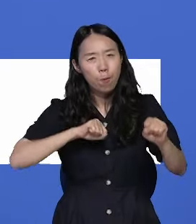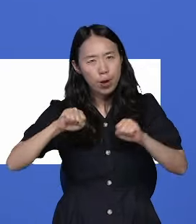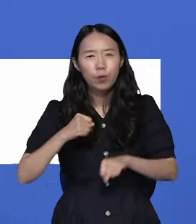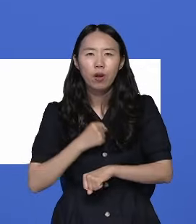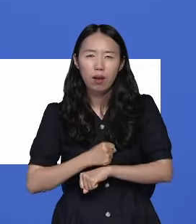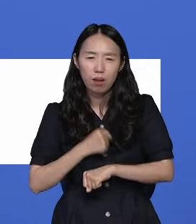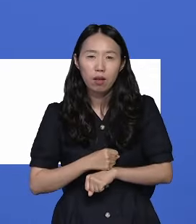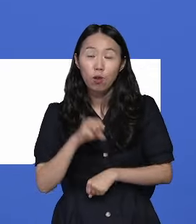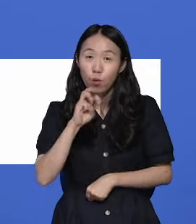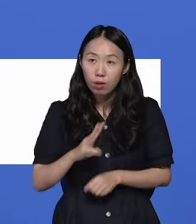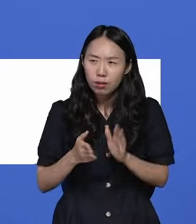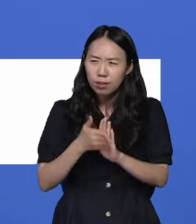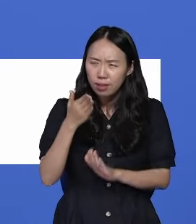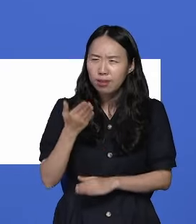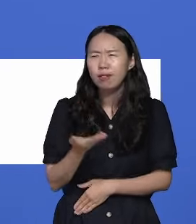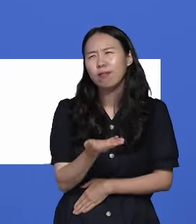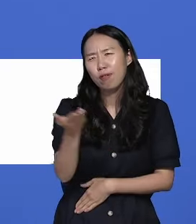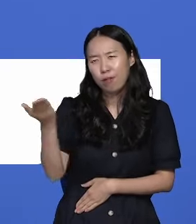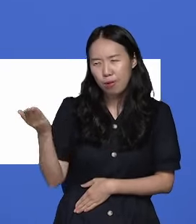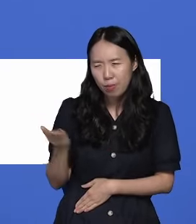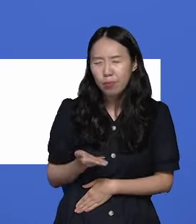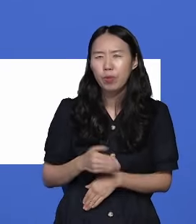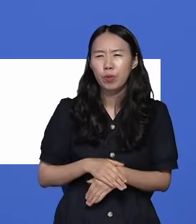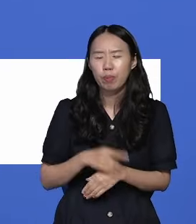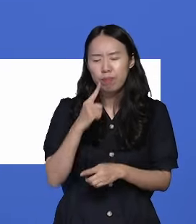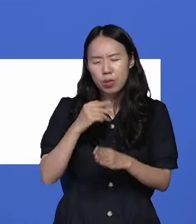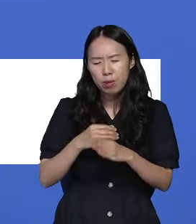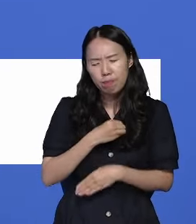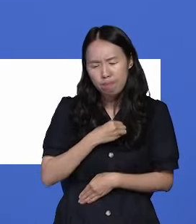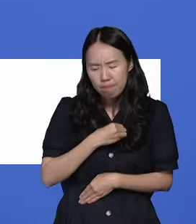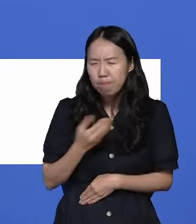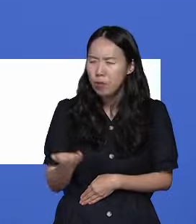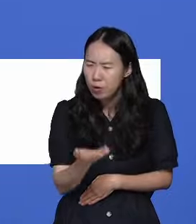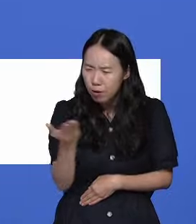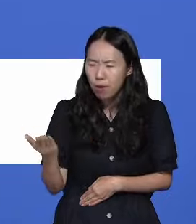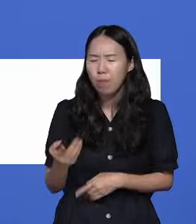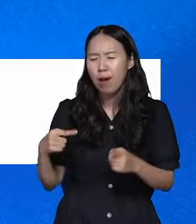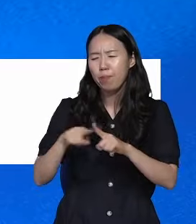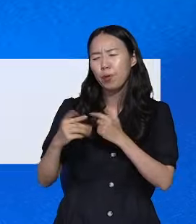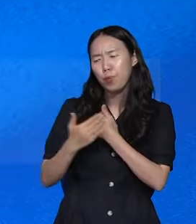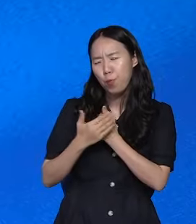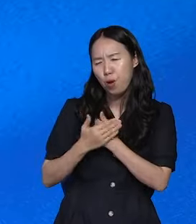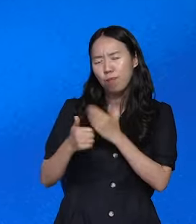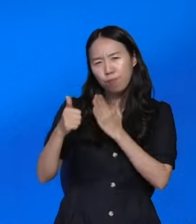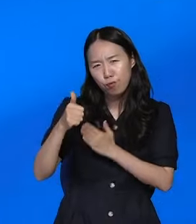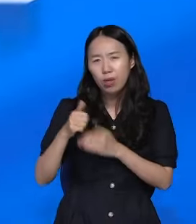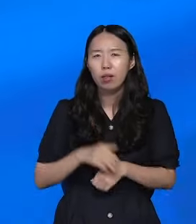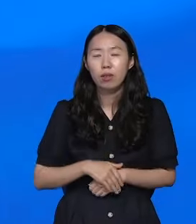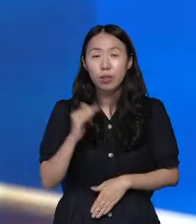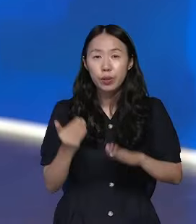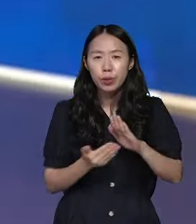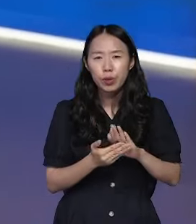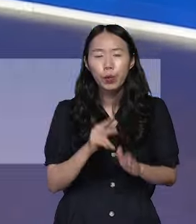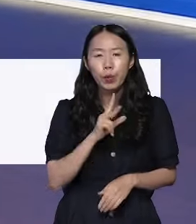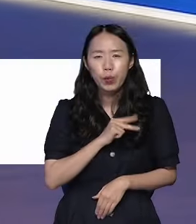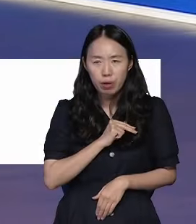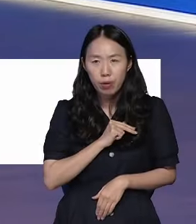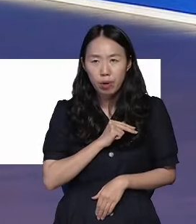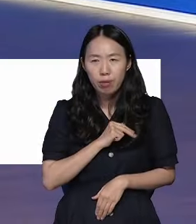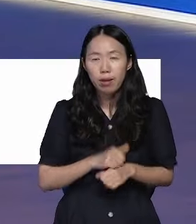뛰겠습니다. 광주 시민 여러분, 더불어민주당 당원 동지 여러분, 함께해 주십시오. 최고위원 예비 경선에서